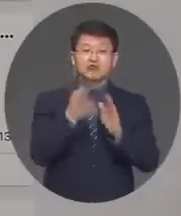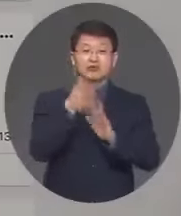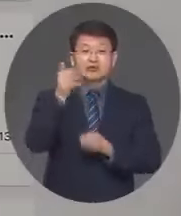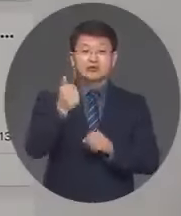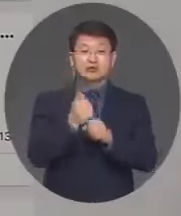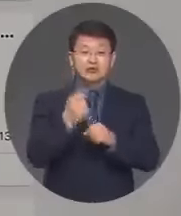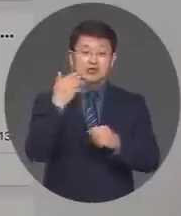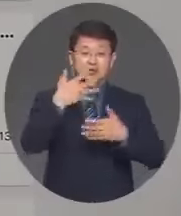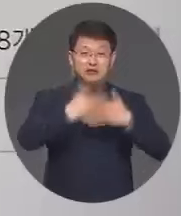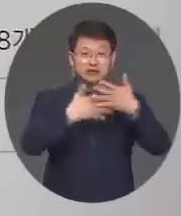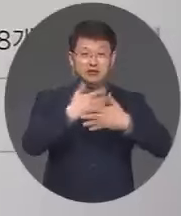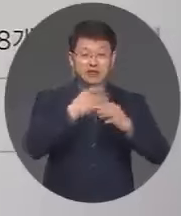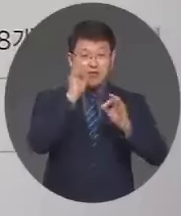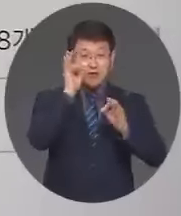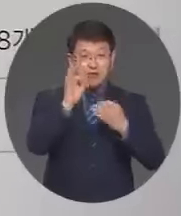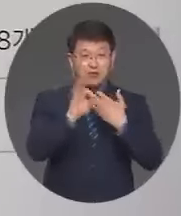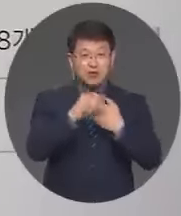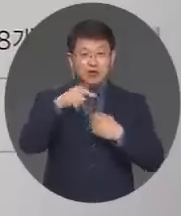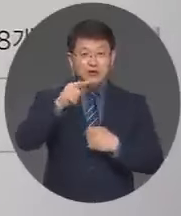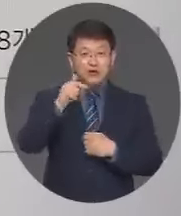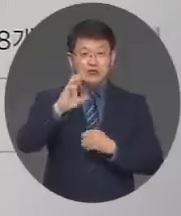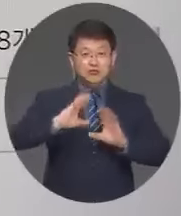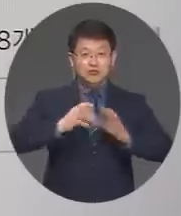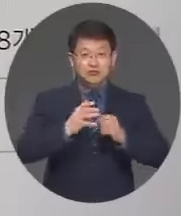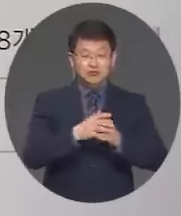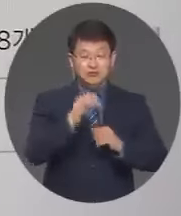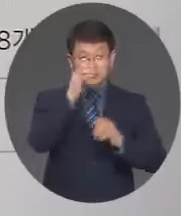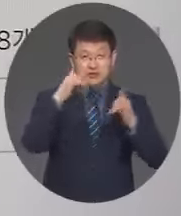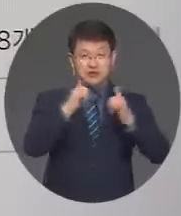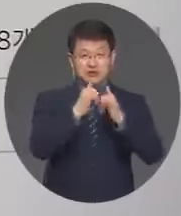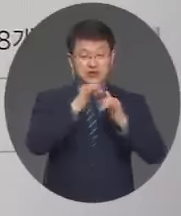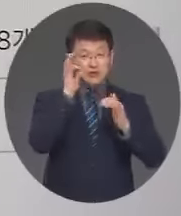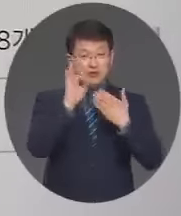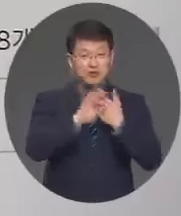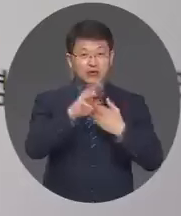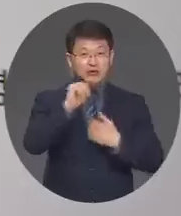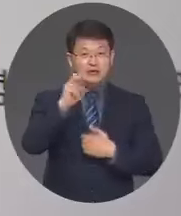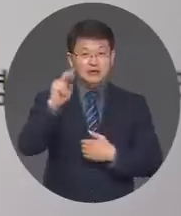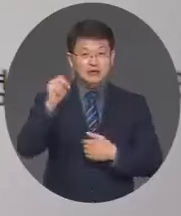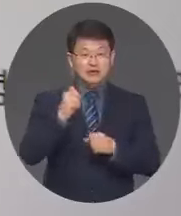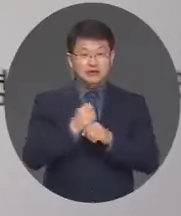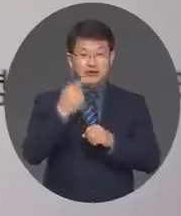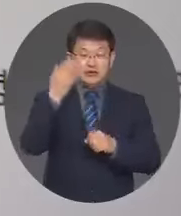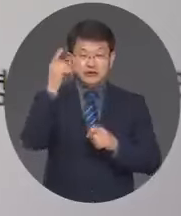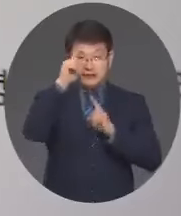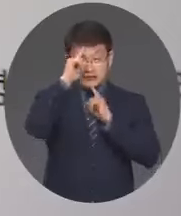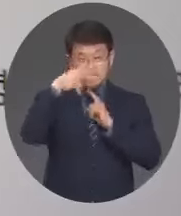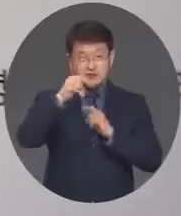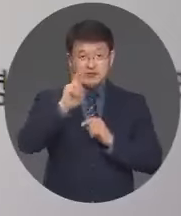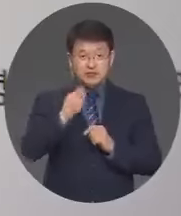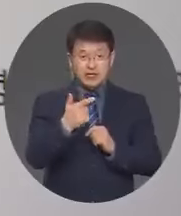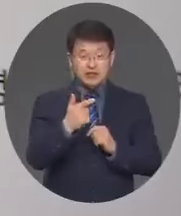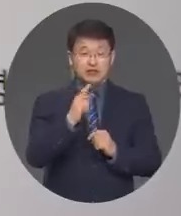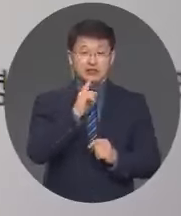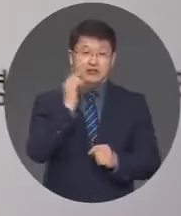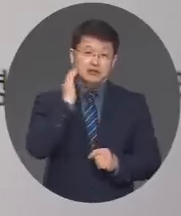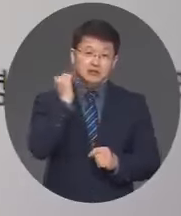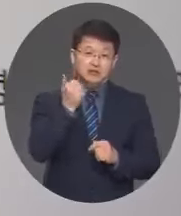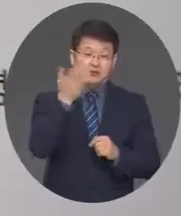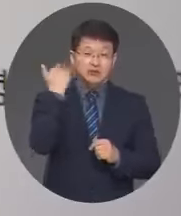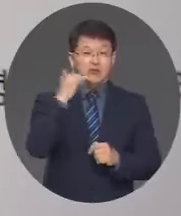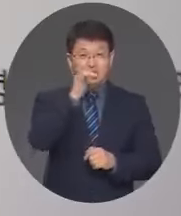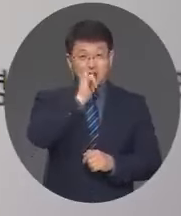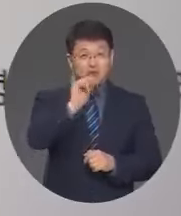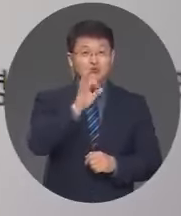당시를 배경으로 한 다큐멘터리 영화 건국전쟁을 보고 올린 SNS에서 이승만 전 대통령을 영웅이라고 칭한 것에 대해